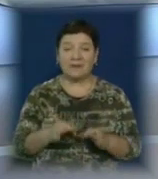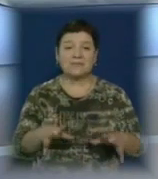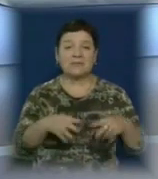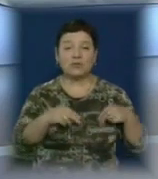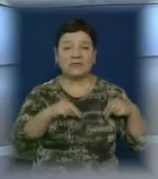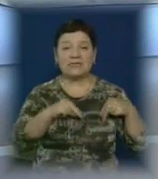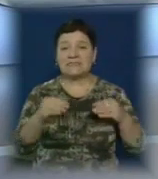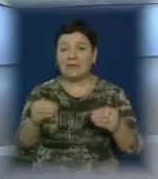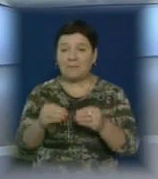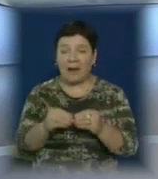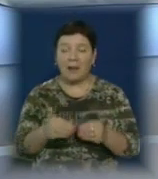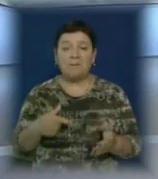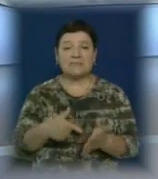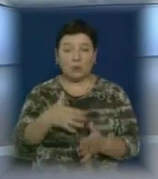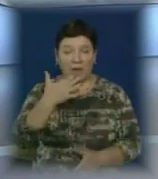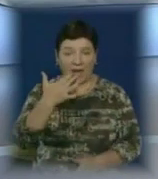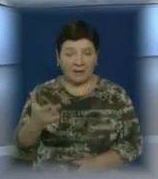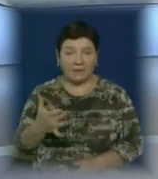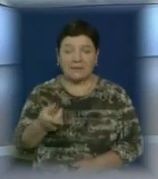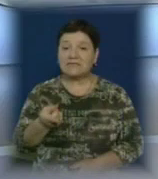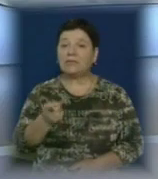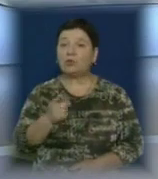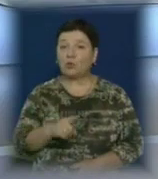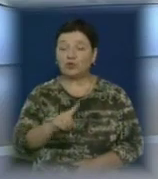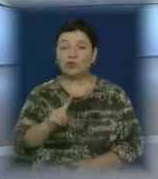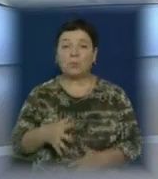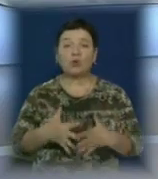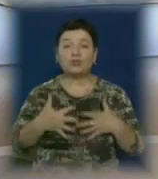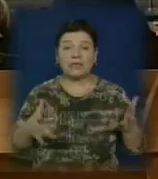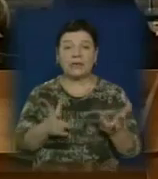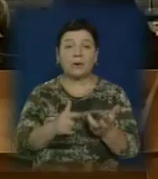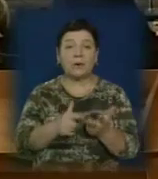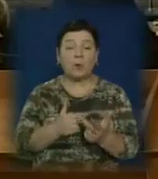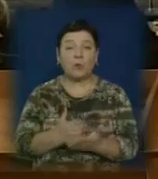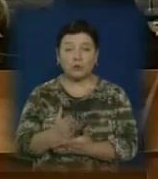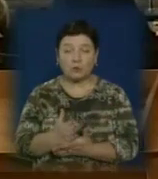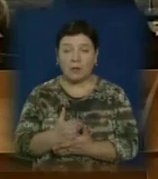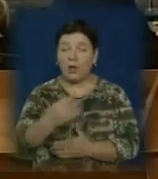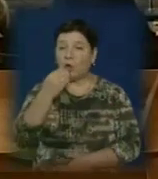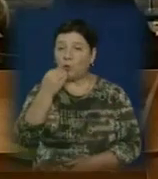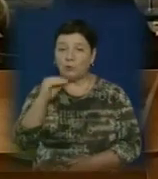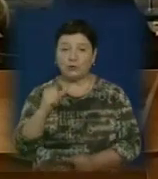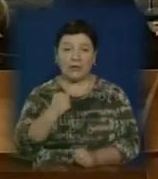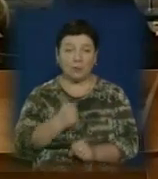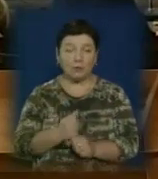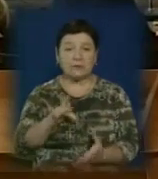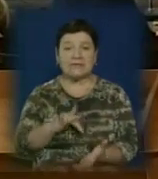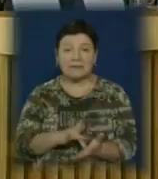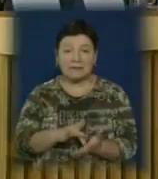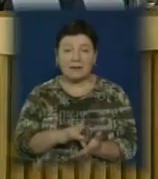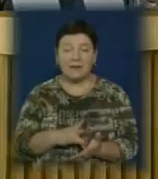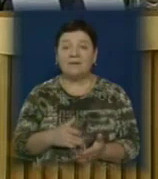з 10 підрозділами міської ради. Задля того, аби розширити перелік цих послуг та удосконалити роботу центру, в Ужгороді